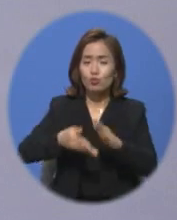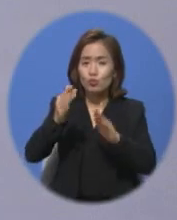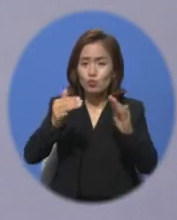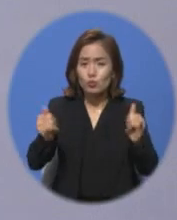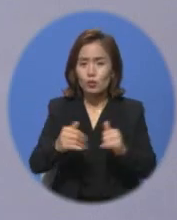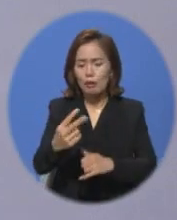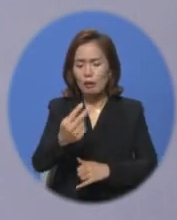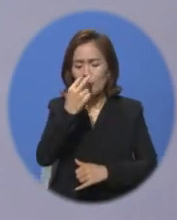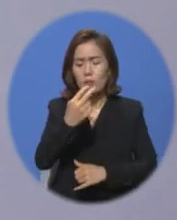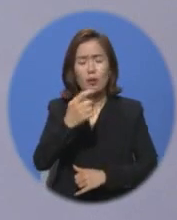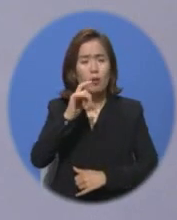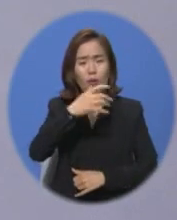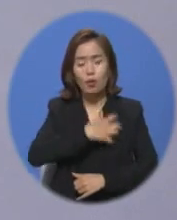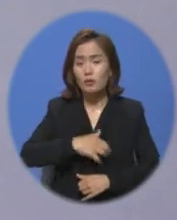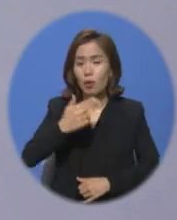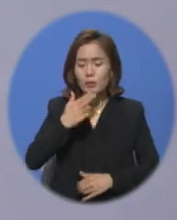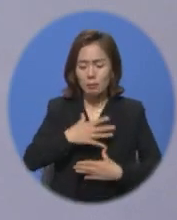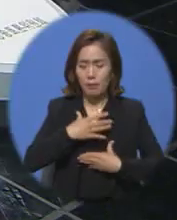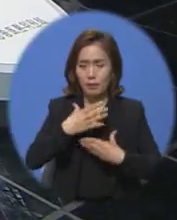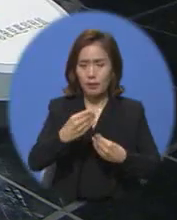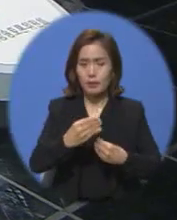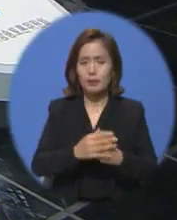각화동주민들이악취걱정없이